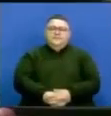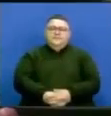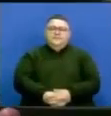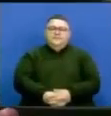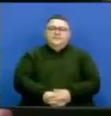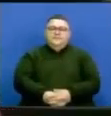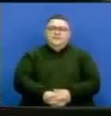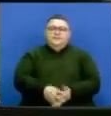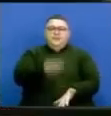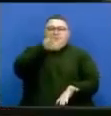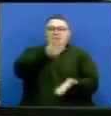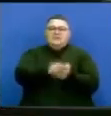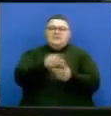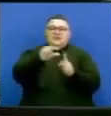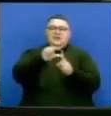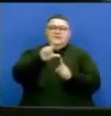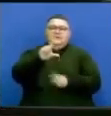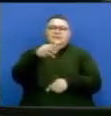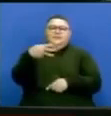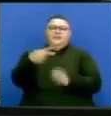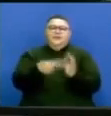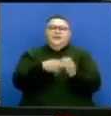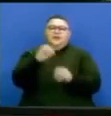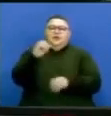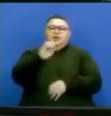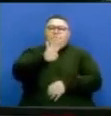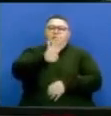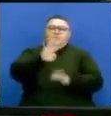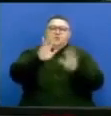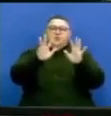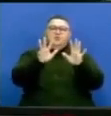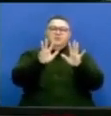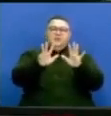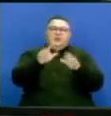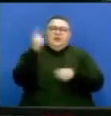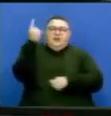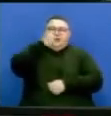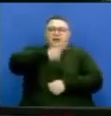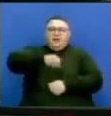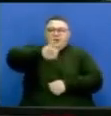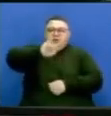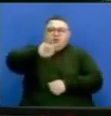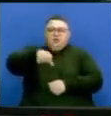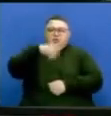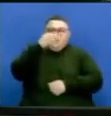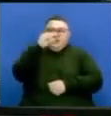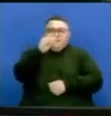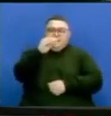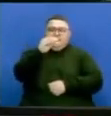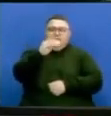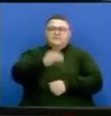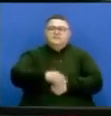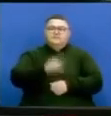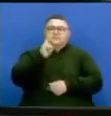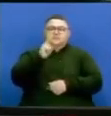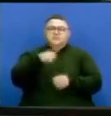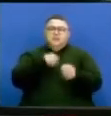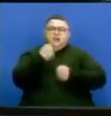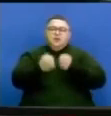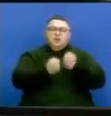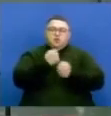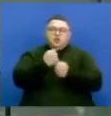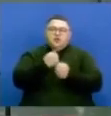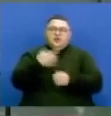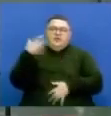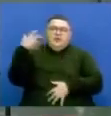Sidang pleno Majelis Umum PBB ke-49 digelar Jumat pagi waktu New York, Amerika Serikat. Dalam sidang